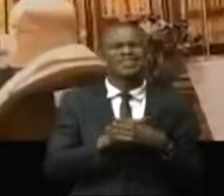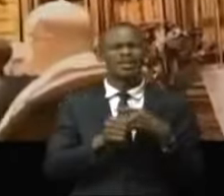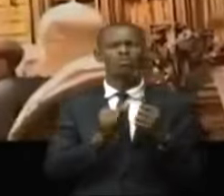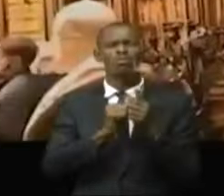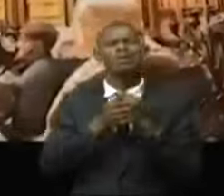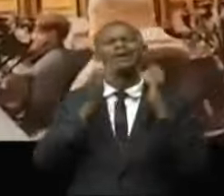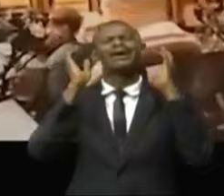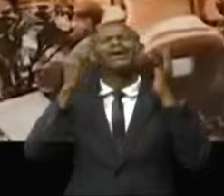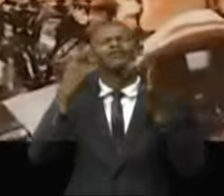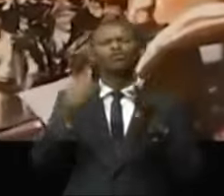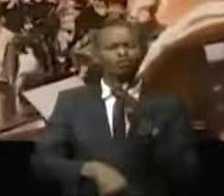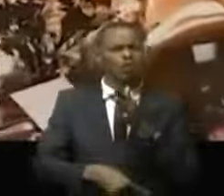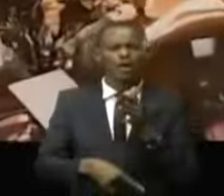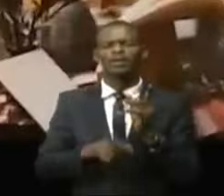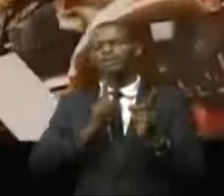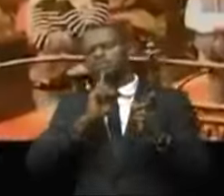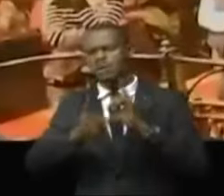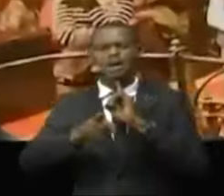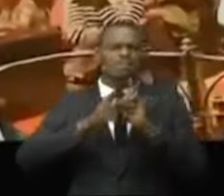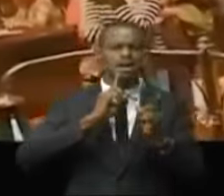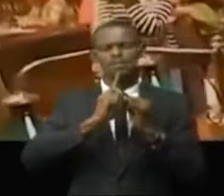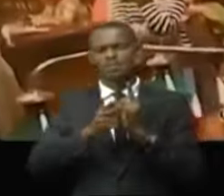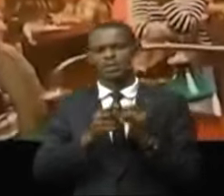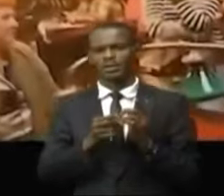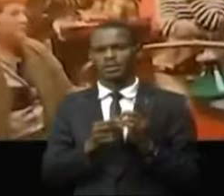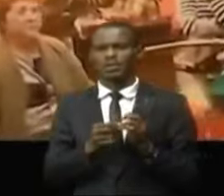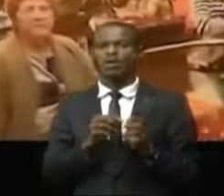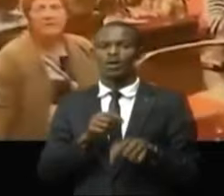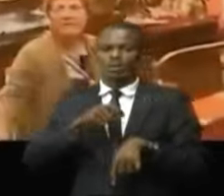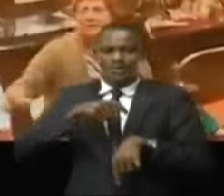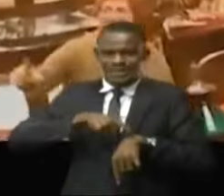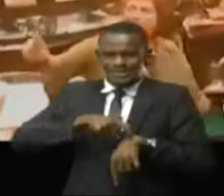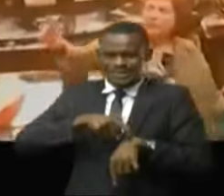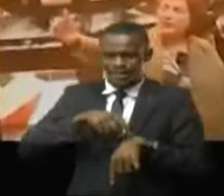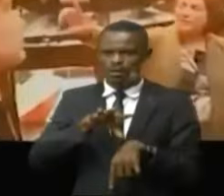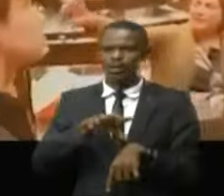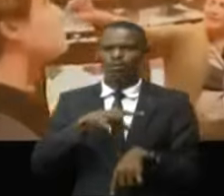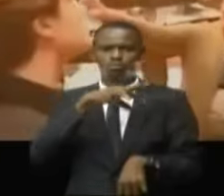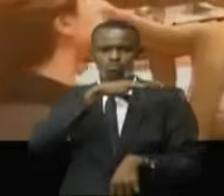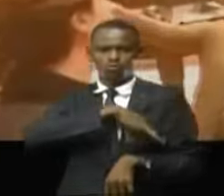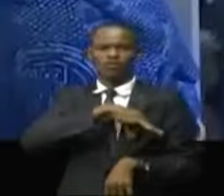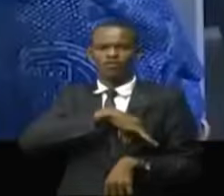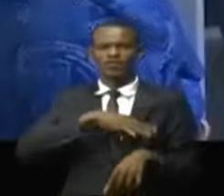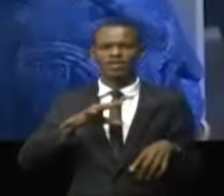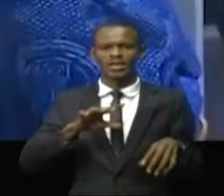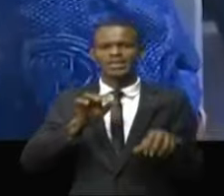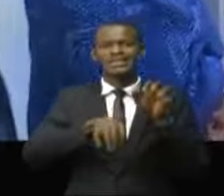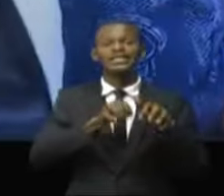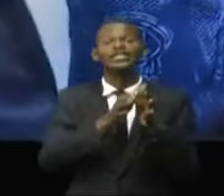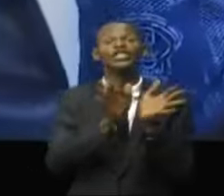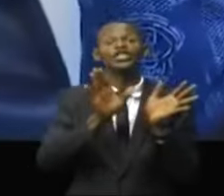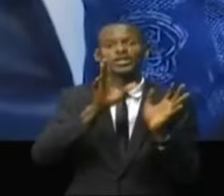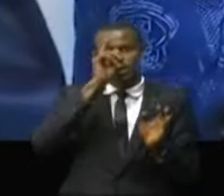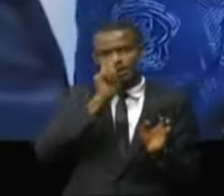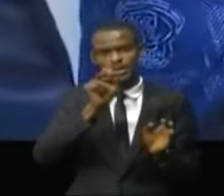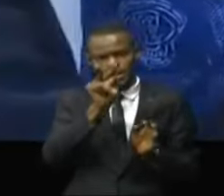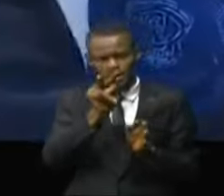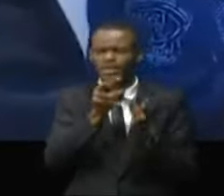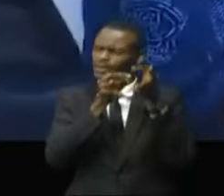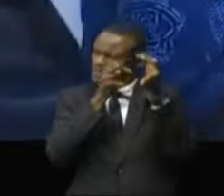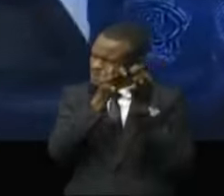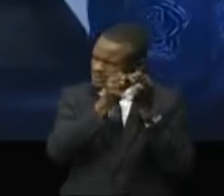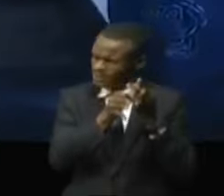le secrétaire général de l'UDPS n'a pas loupé l'occasion pour présenter les enjeux politiques de son pays et les